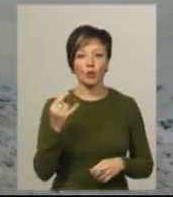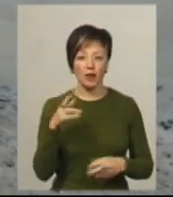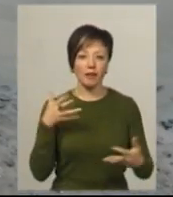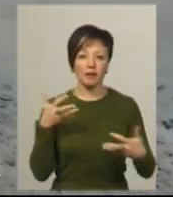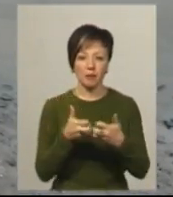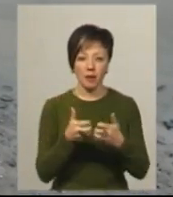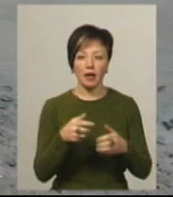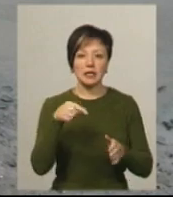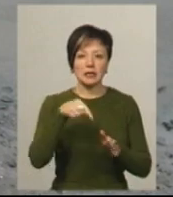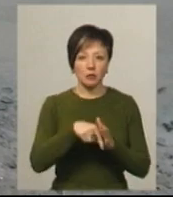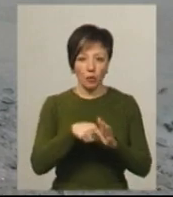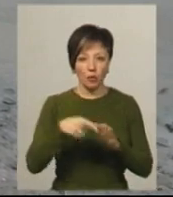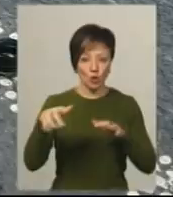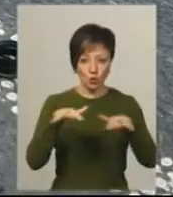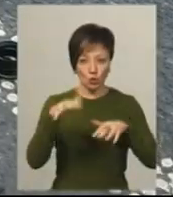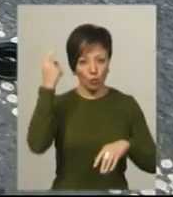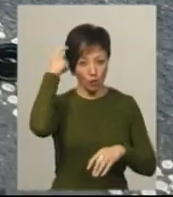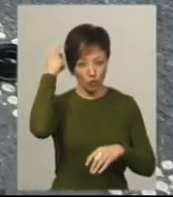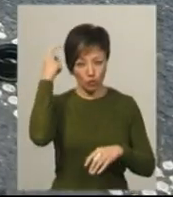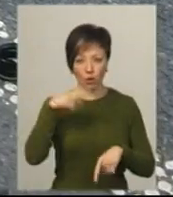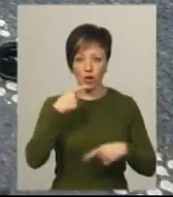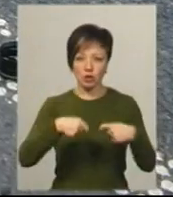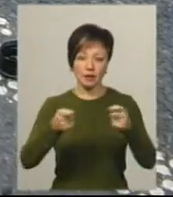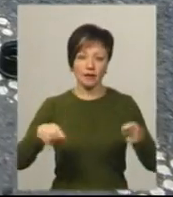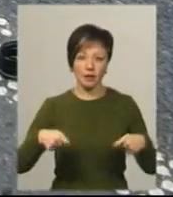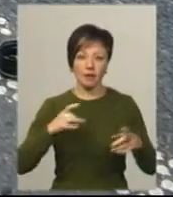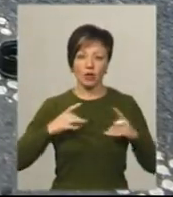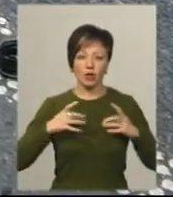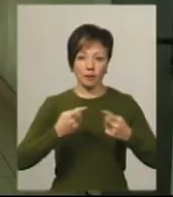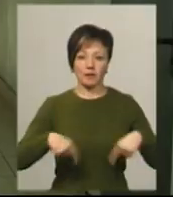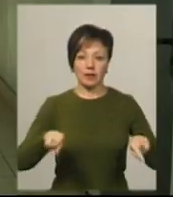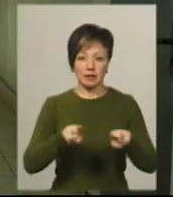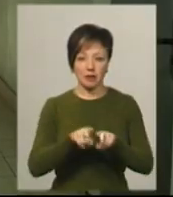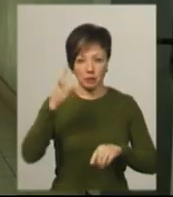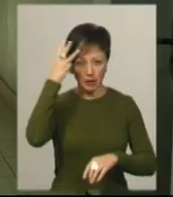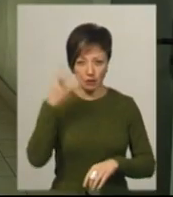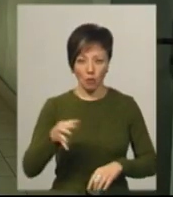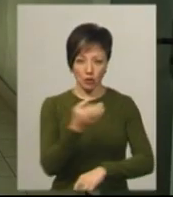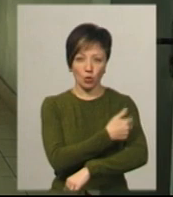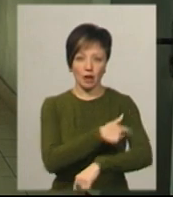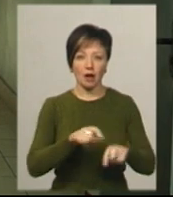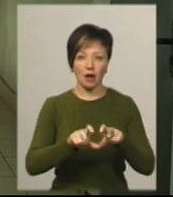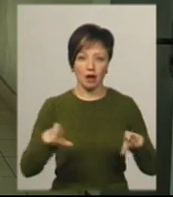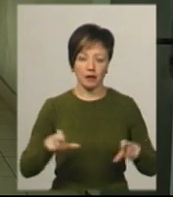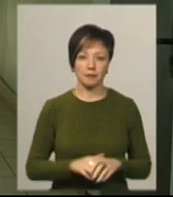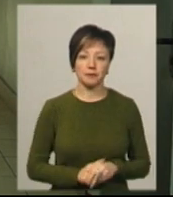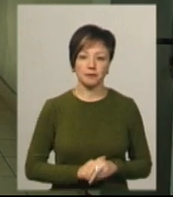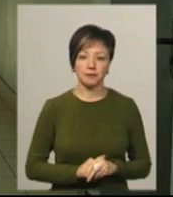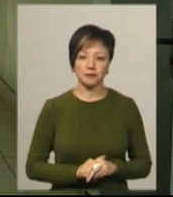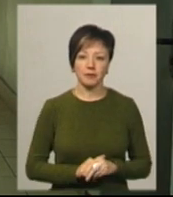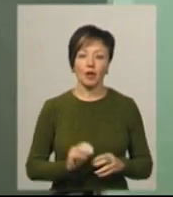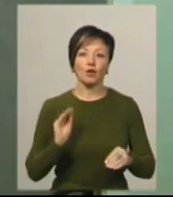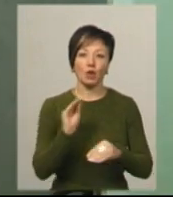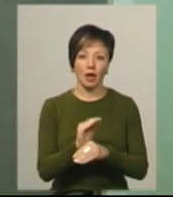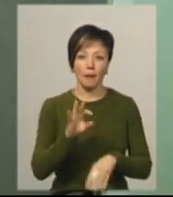ДТП, симптоми струсу головного мозку, каже завідувач неврологічним відділенням Хмельницької обласної лікарні Олександр Костюк. Та